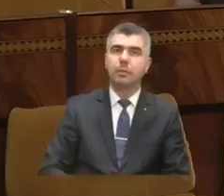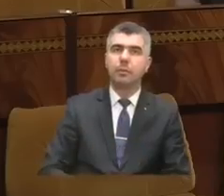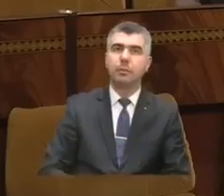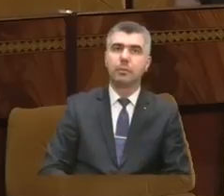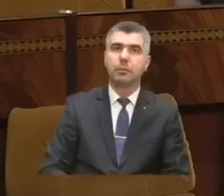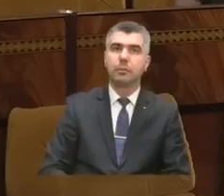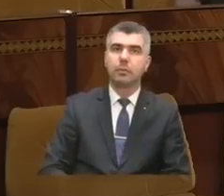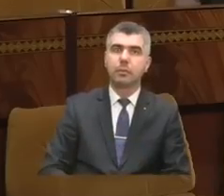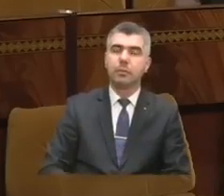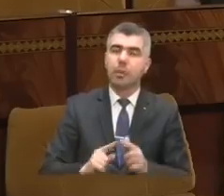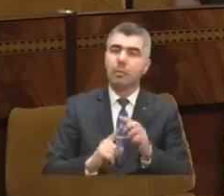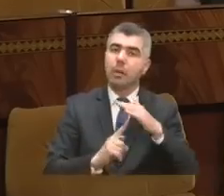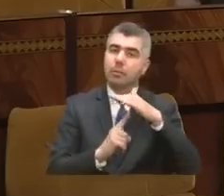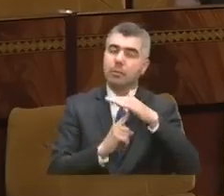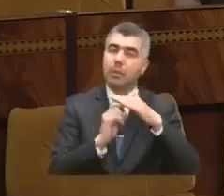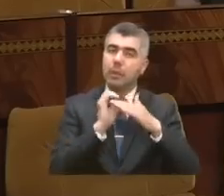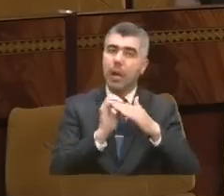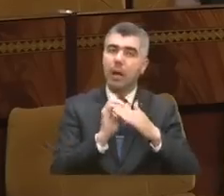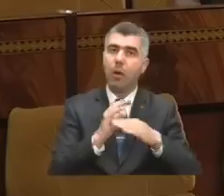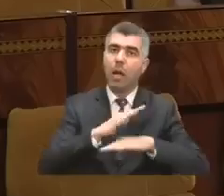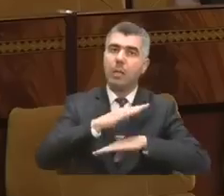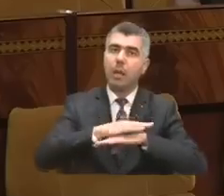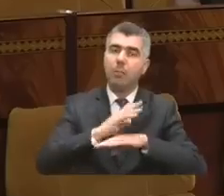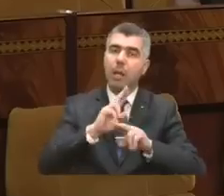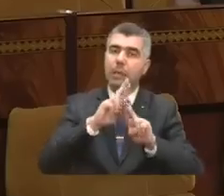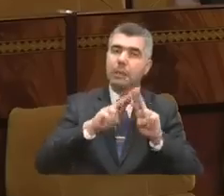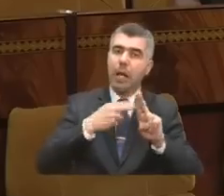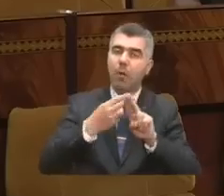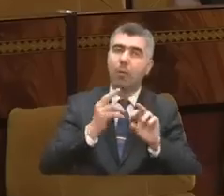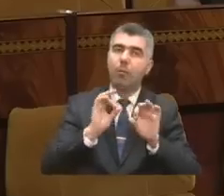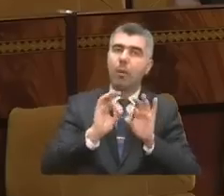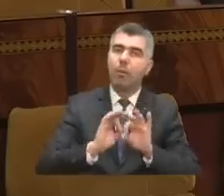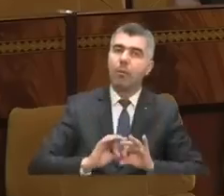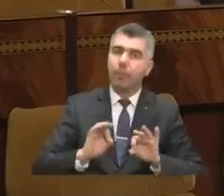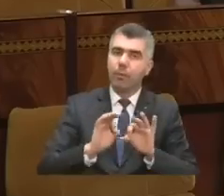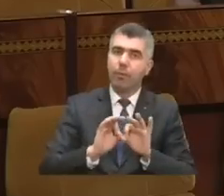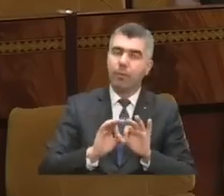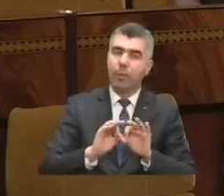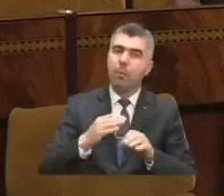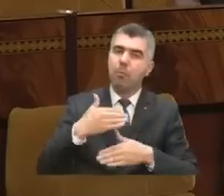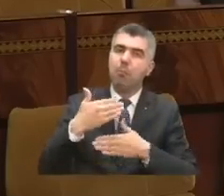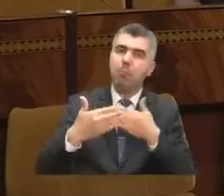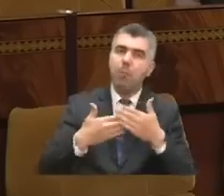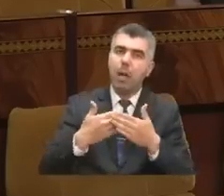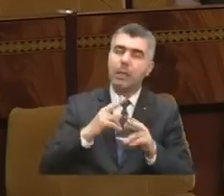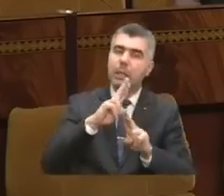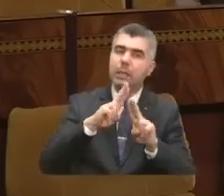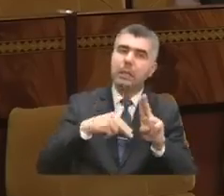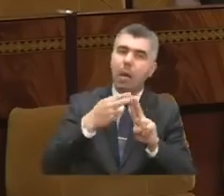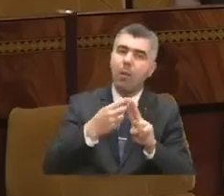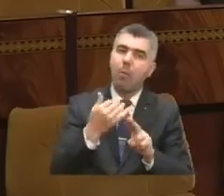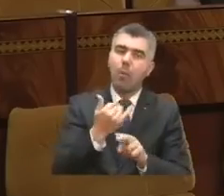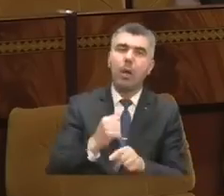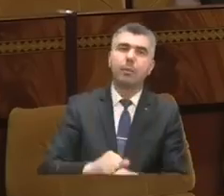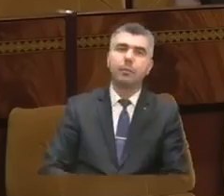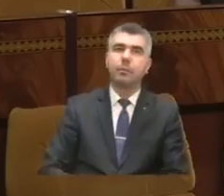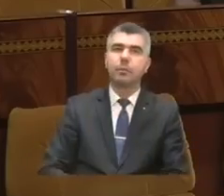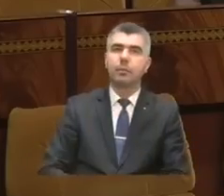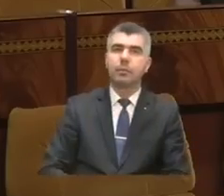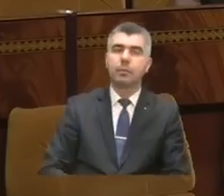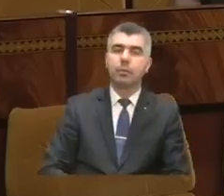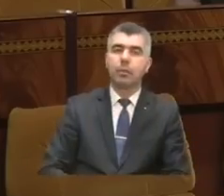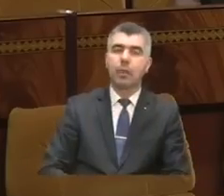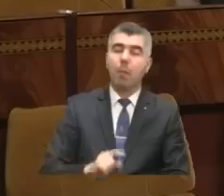تخادت خارج نقطه النظام، وانا ما غاديش نجاوب لان ربما غتجي فرص وغادي نجاوبوا في الوقت المناسب. تبقى